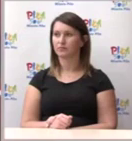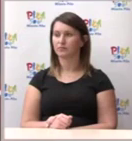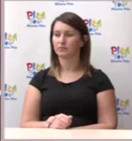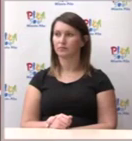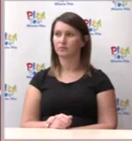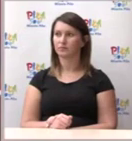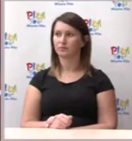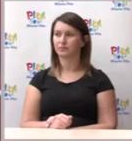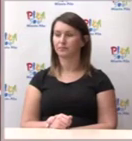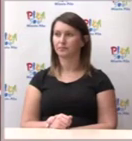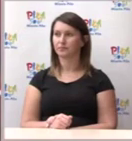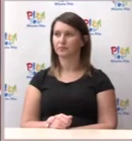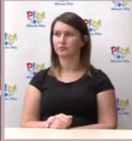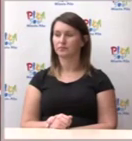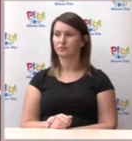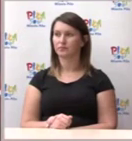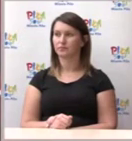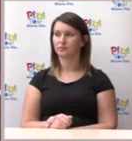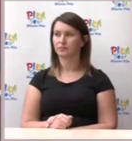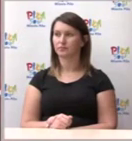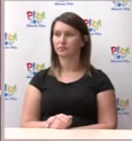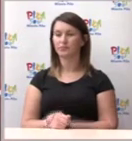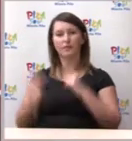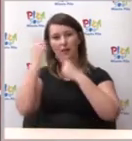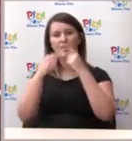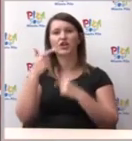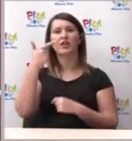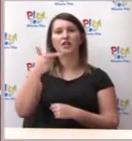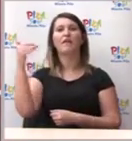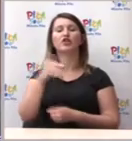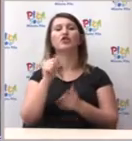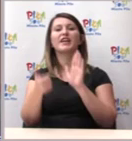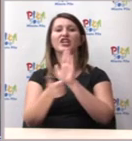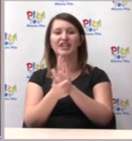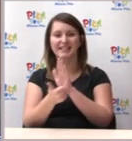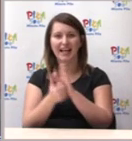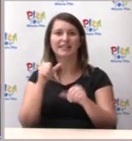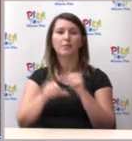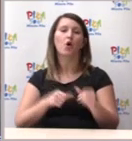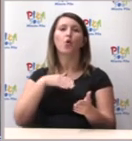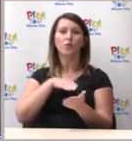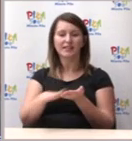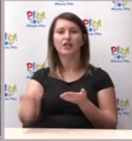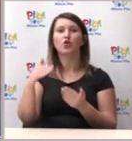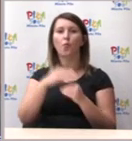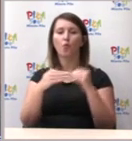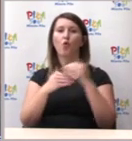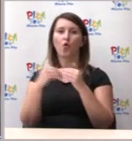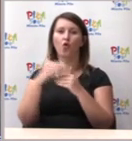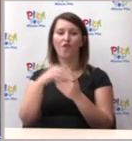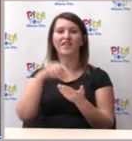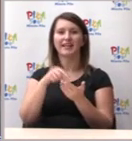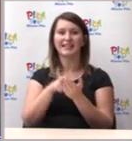inwestycji. Mam nadzieję w 2016 roku. Liczę na to, że pan starosta to potwierdzi i